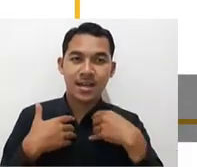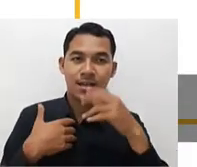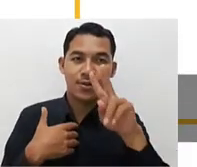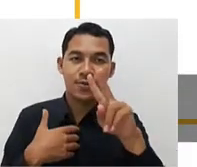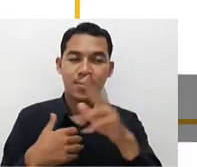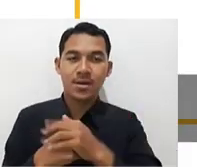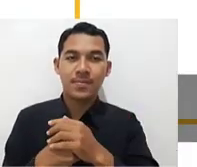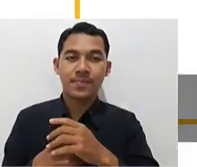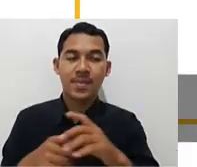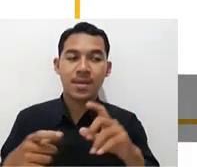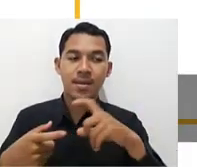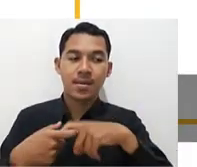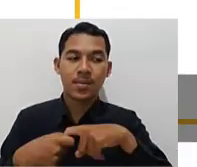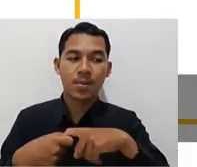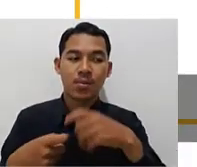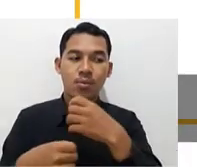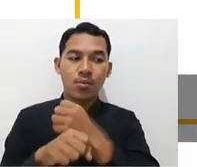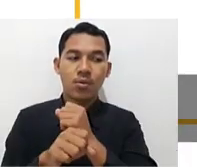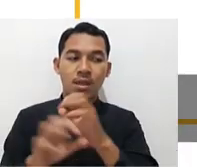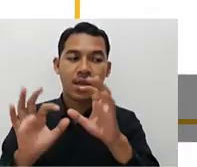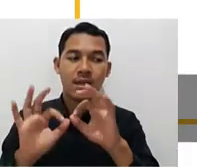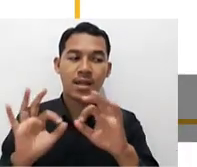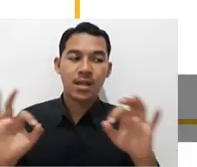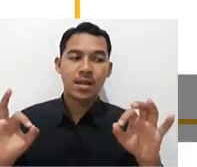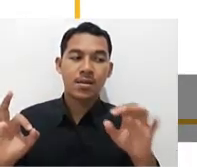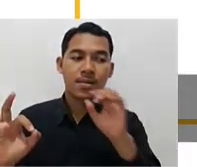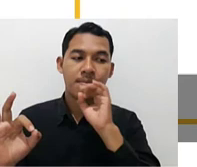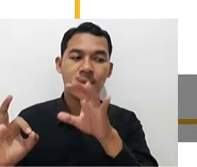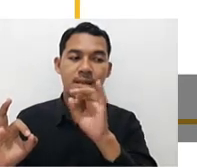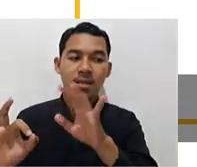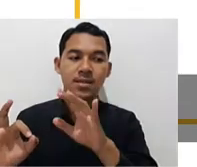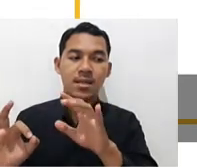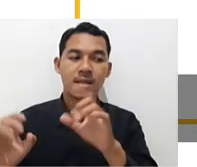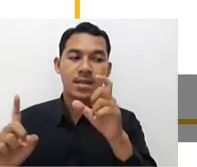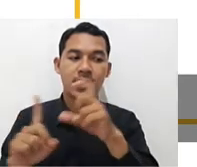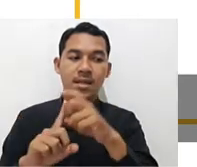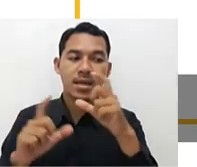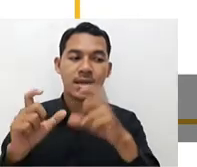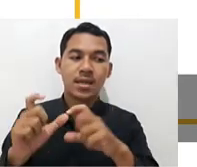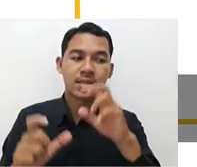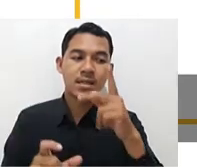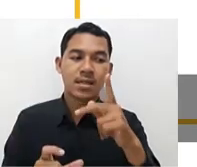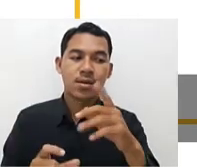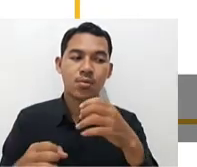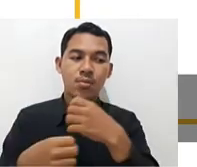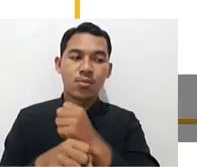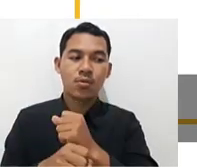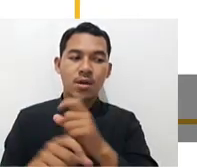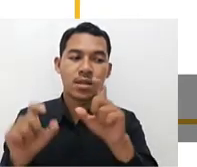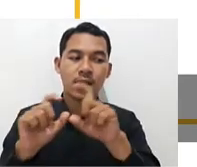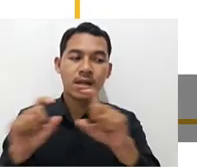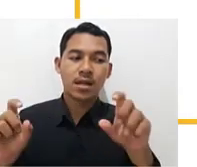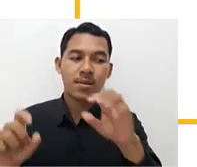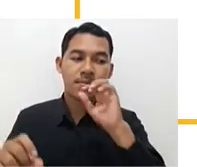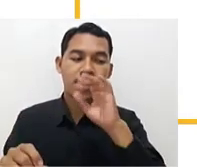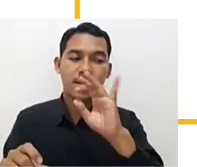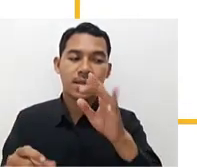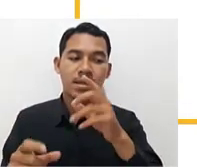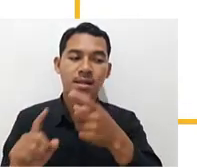Buatlah rangkaian serta penjelasan tentang bidirectional shift register dan juga buat rangkaian serta penjelasan